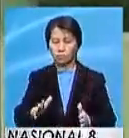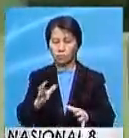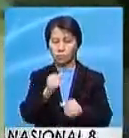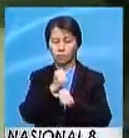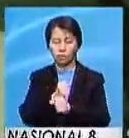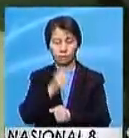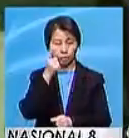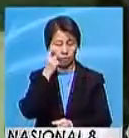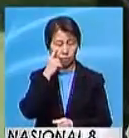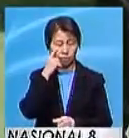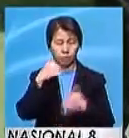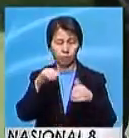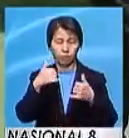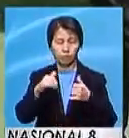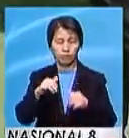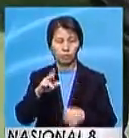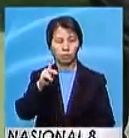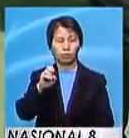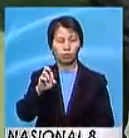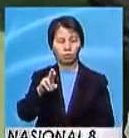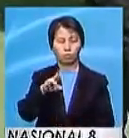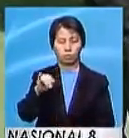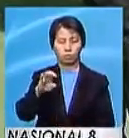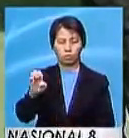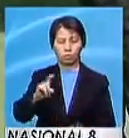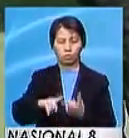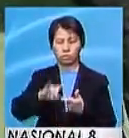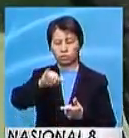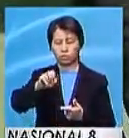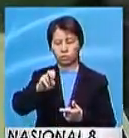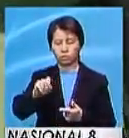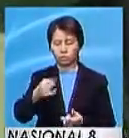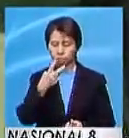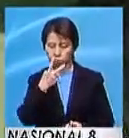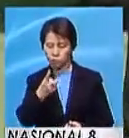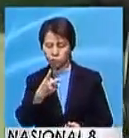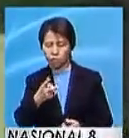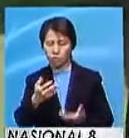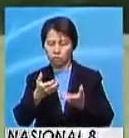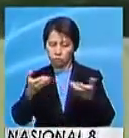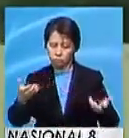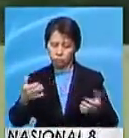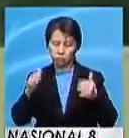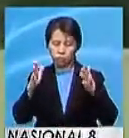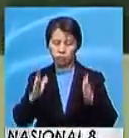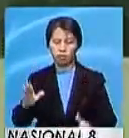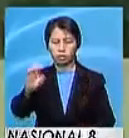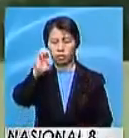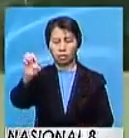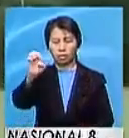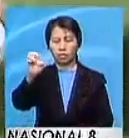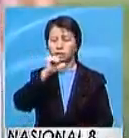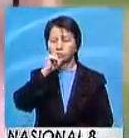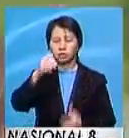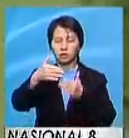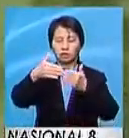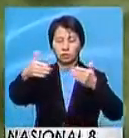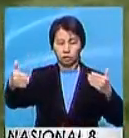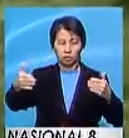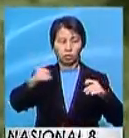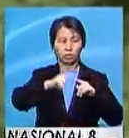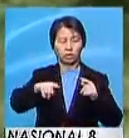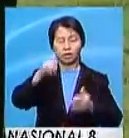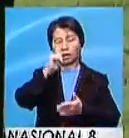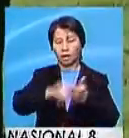mata. Pemain kelahiran Korea, Jung Hoon Wang pula melihat jurang di antara pemain Asia dan Eropah tidaklah terlalu jauh. Malah